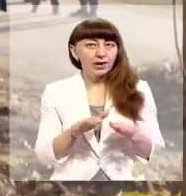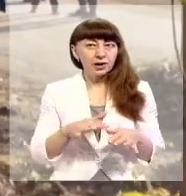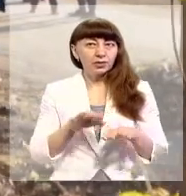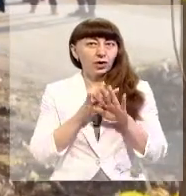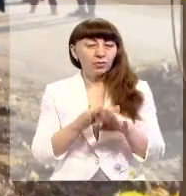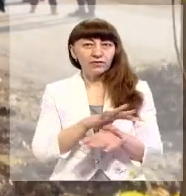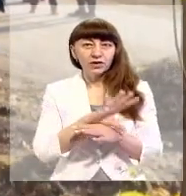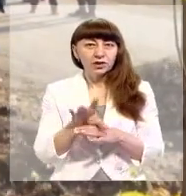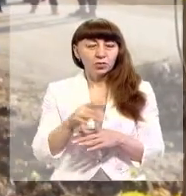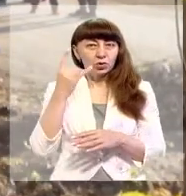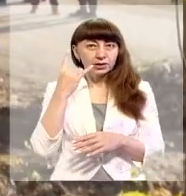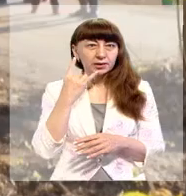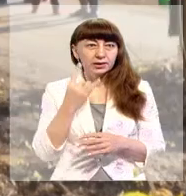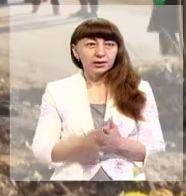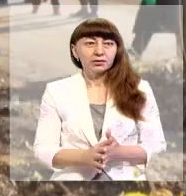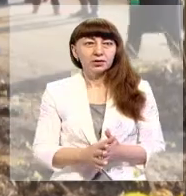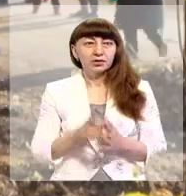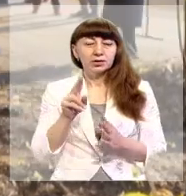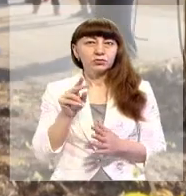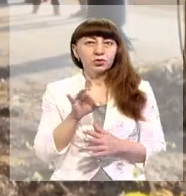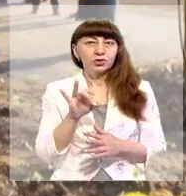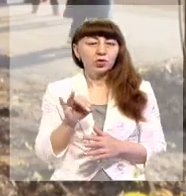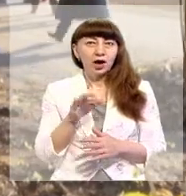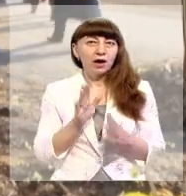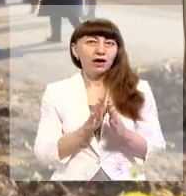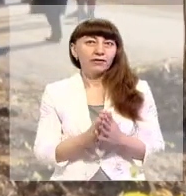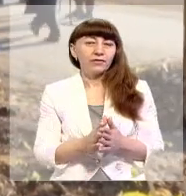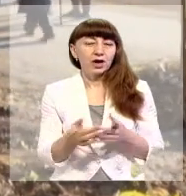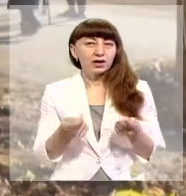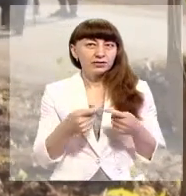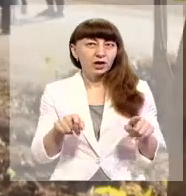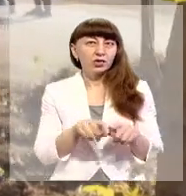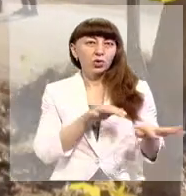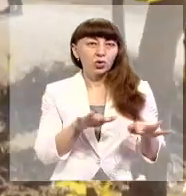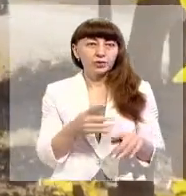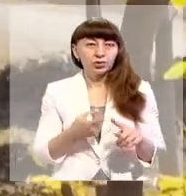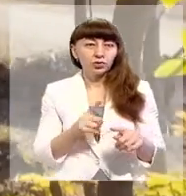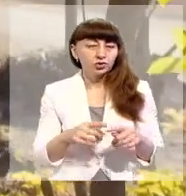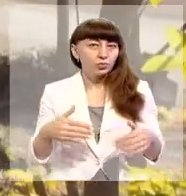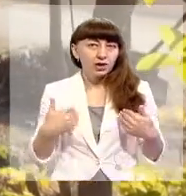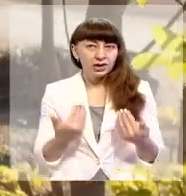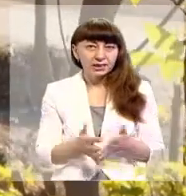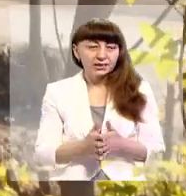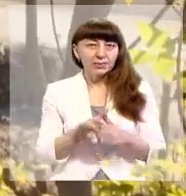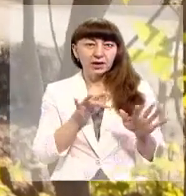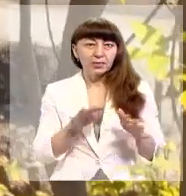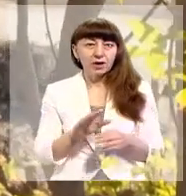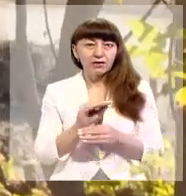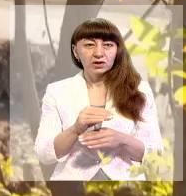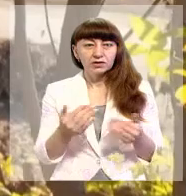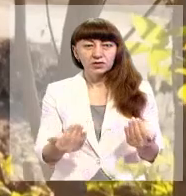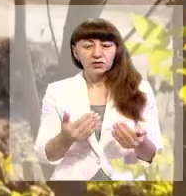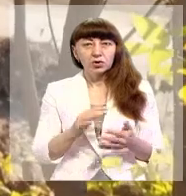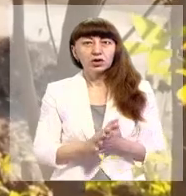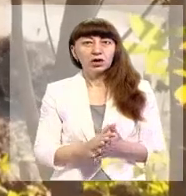Тоқаевтың бастамасымен жасалынып жатқан іс-шара. Бүгінгі іс-шараны Қостанай облысының әділет